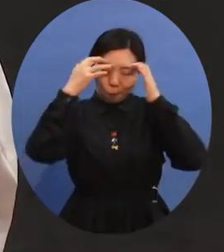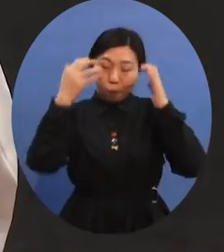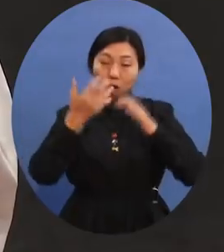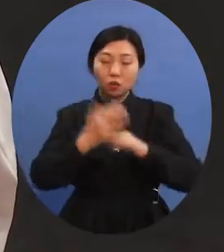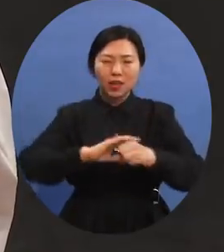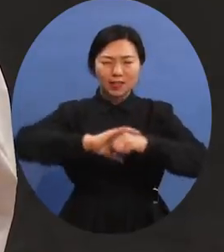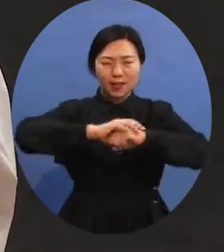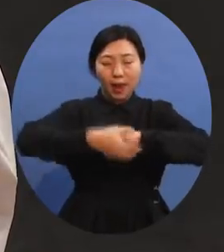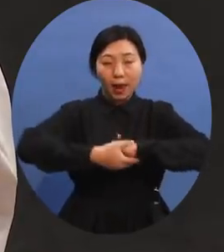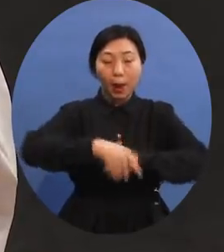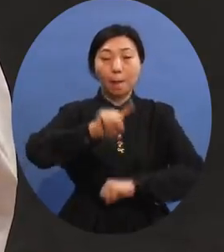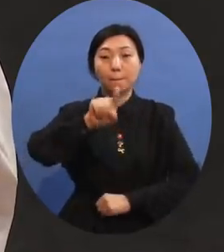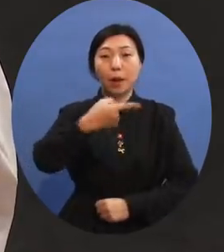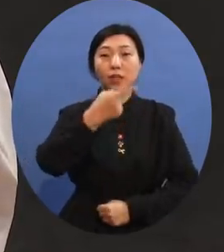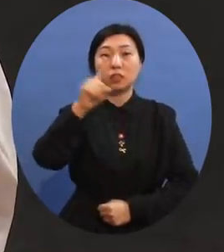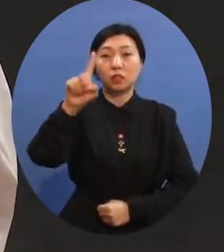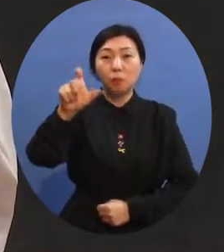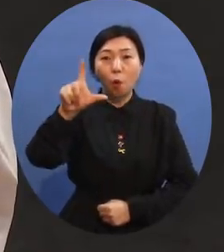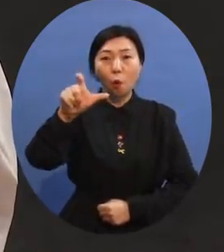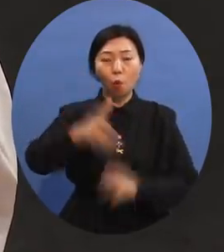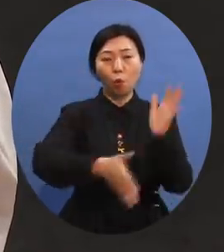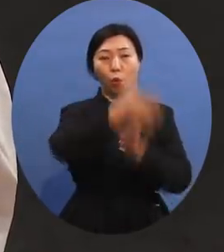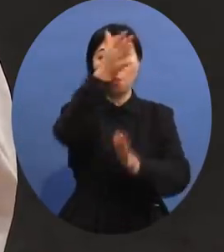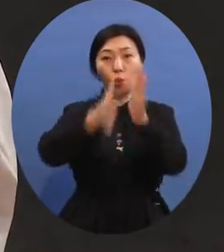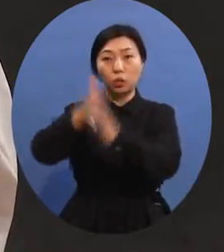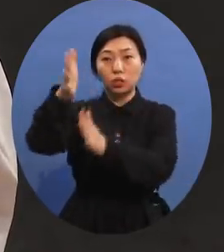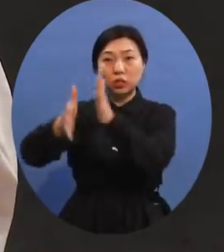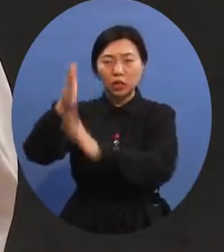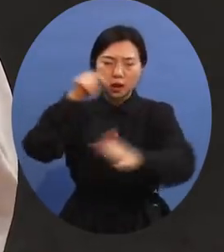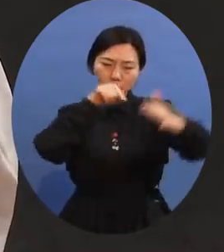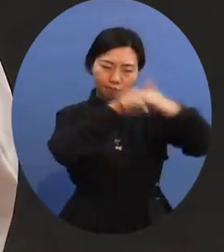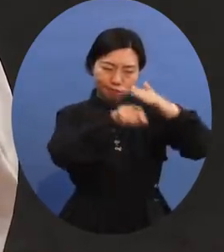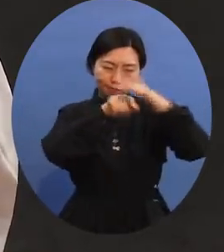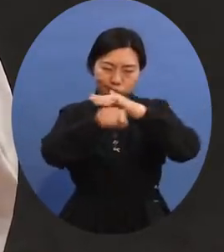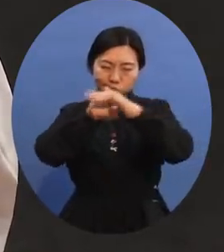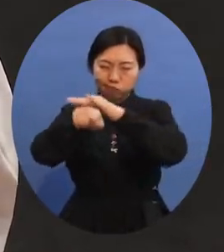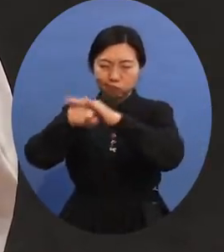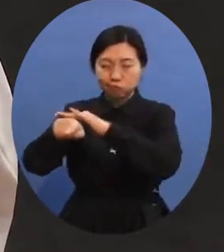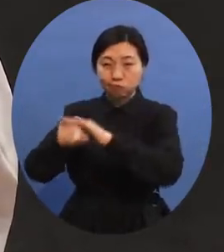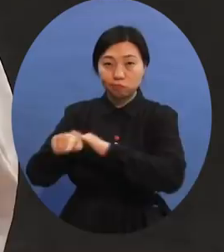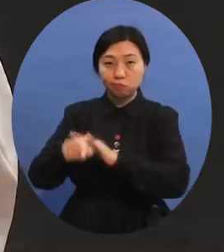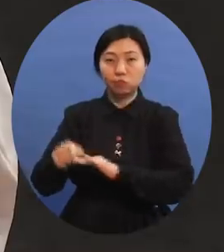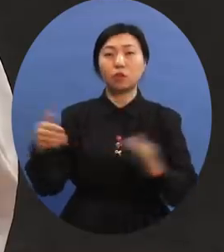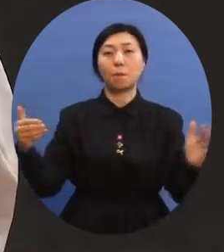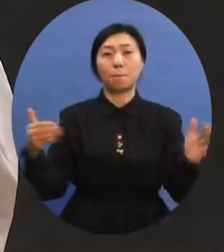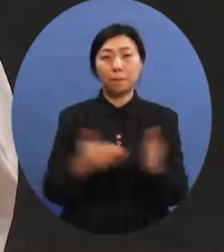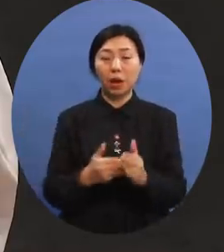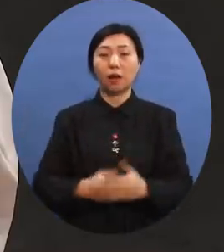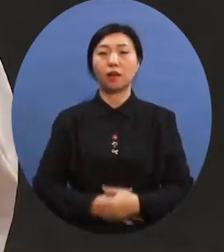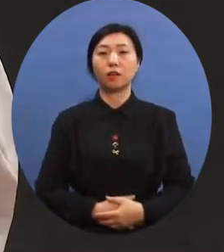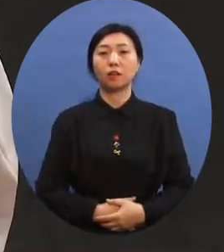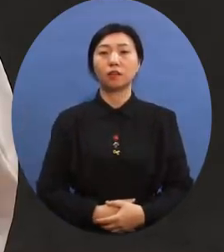전 세계 115개 도시를 다 가서 방문하고 봤잖아, 그죠?